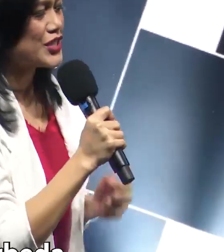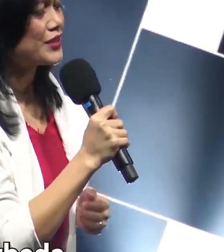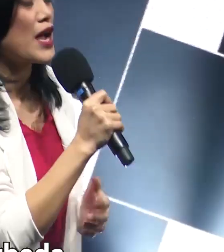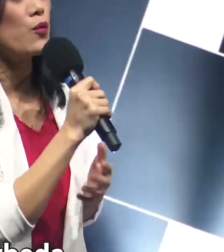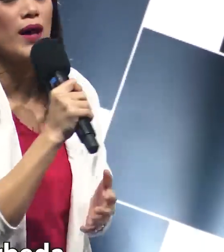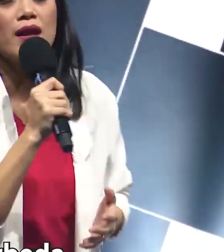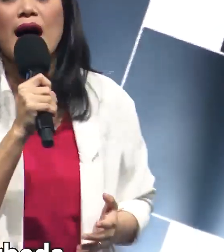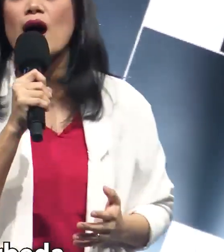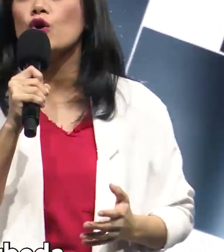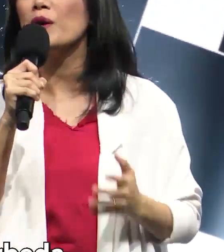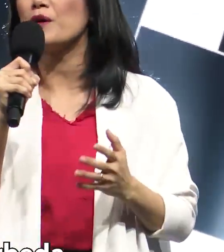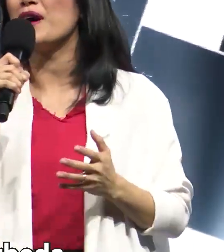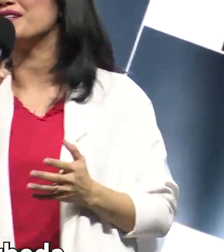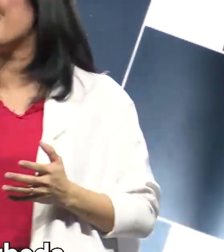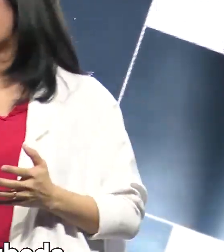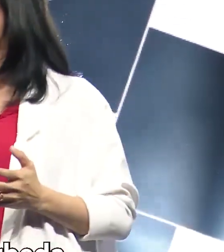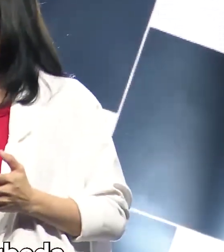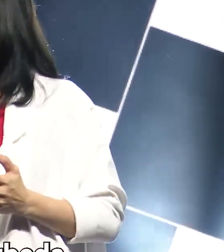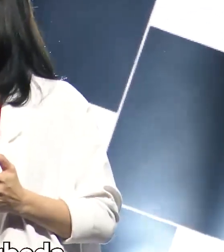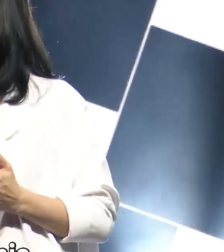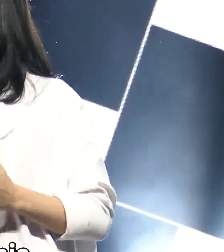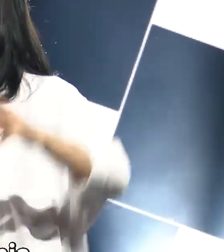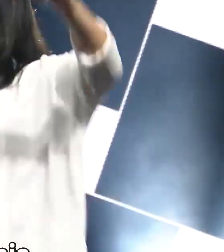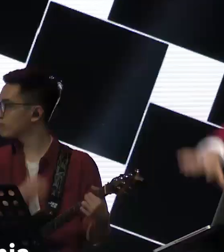satukan cinta walau berbeda.